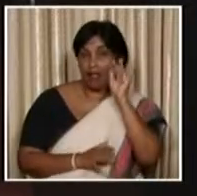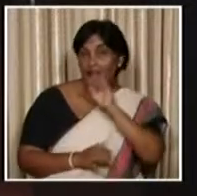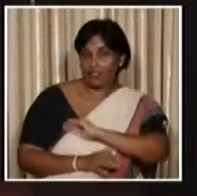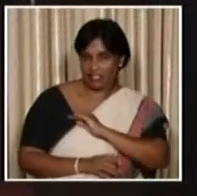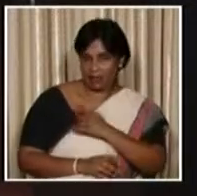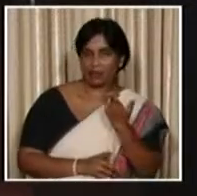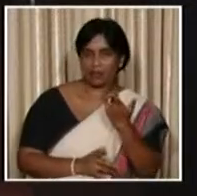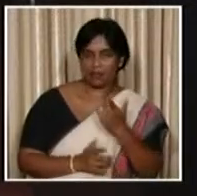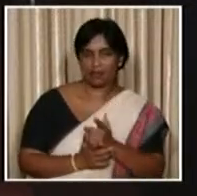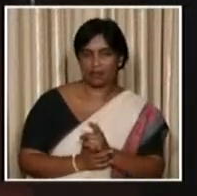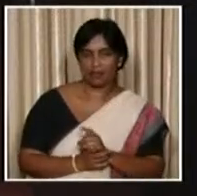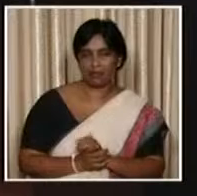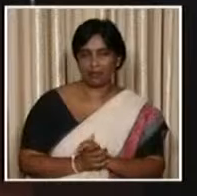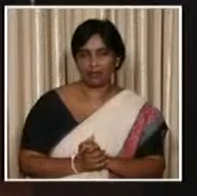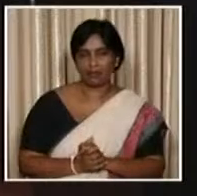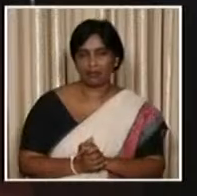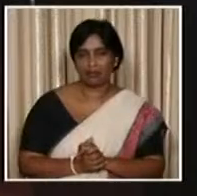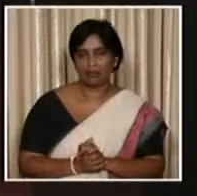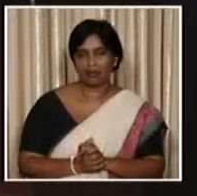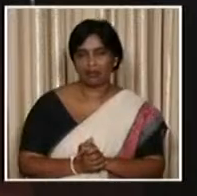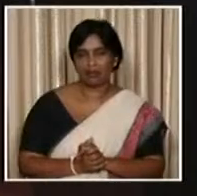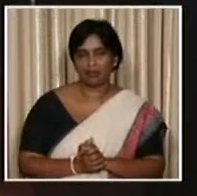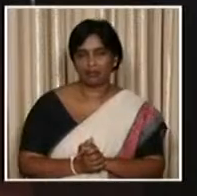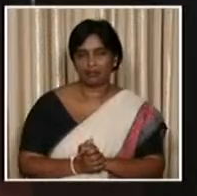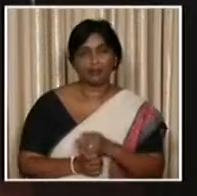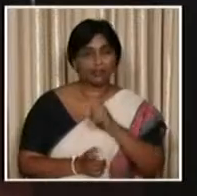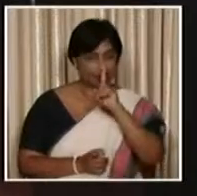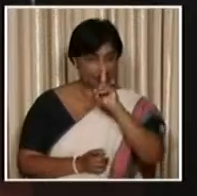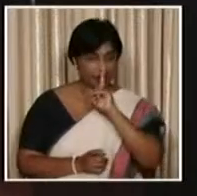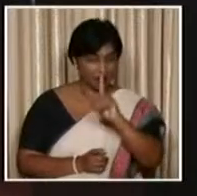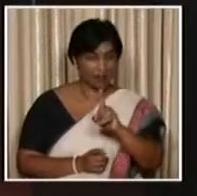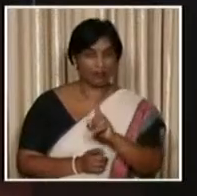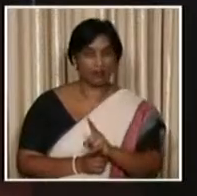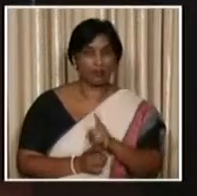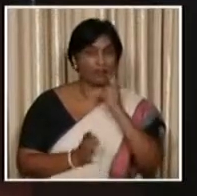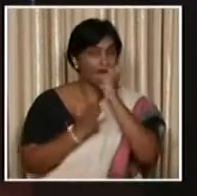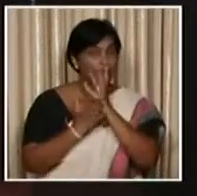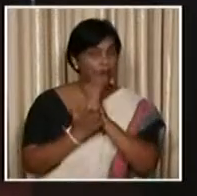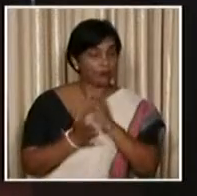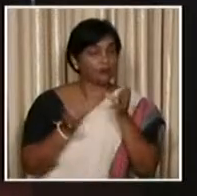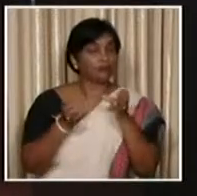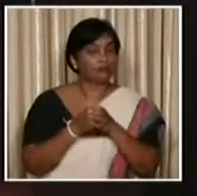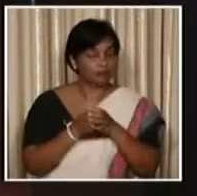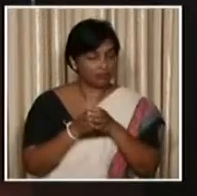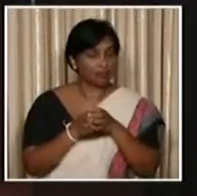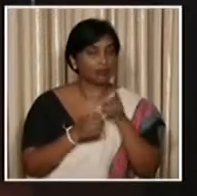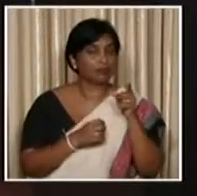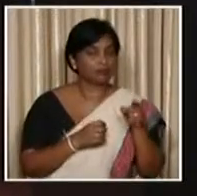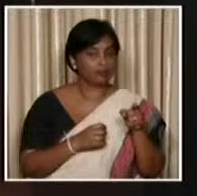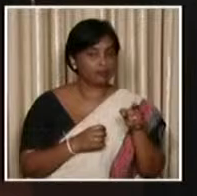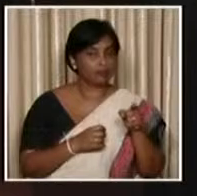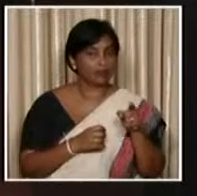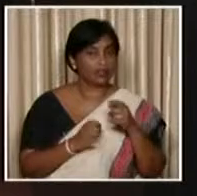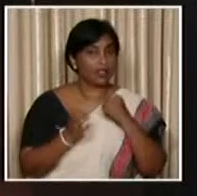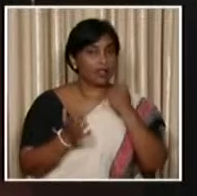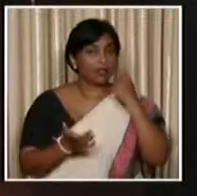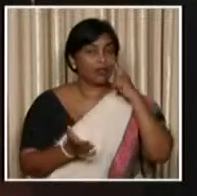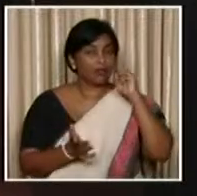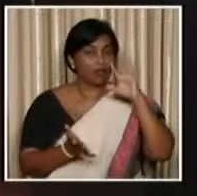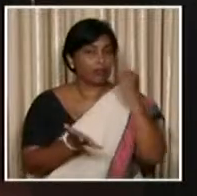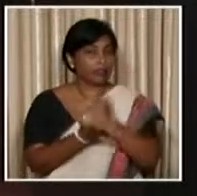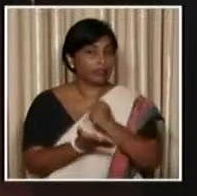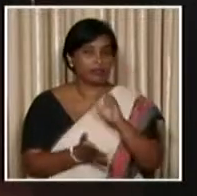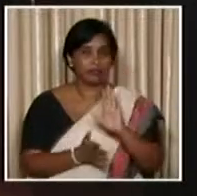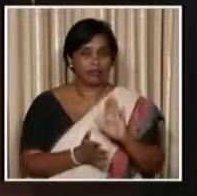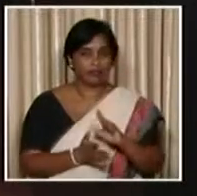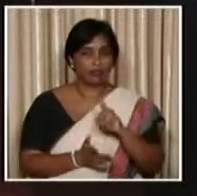දන්නේ නැහැ. අහගෙන ඉන්න. එකක් මම කියන්න කැමති. ව්‍යවස්ථාදායක සභාව කියන්නේ රබර් ස්ටැම්ප් බොඩි එකක්